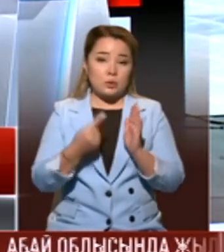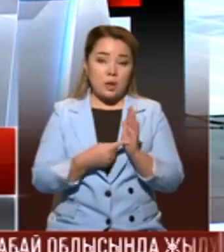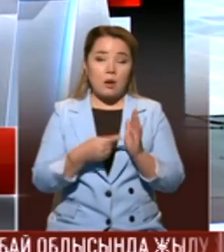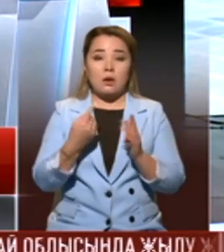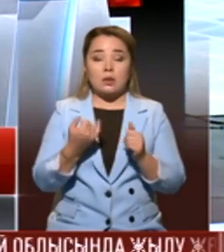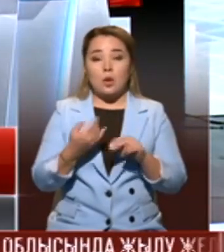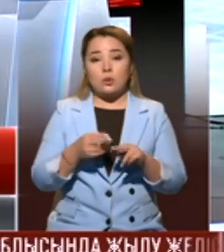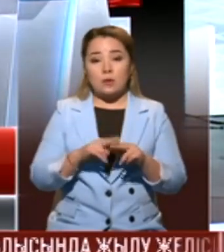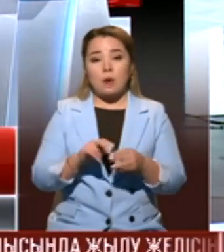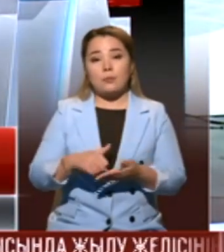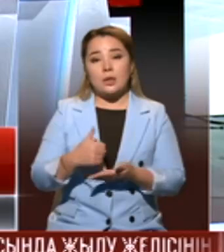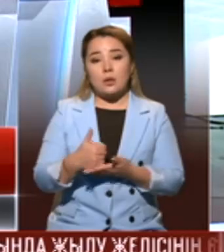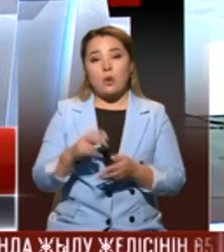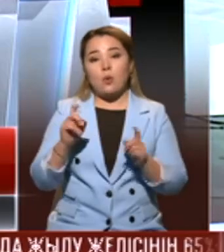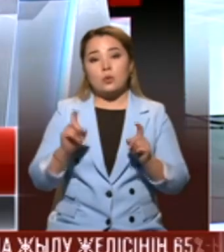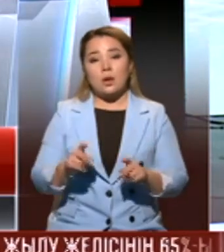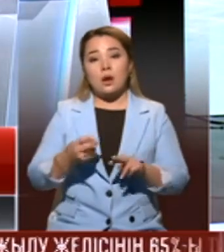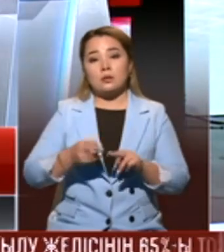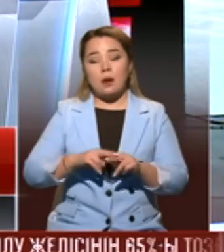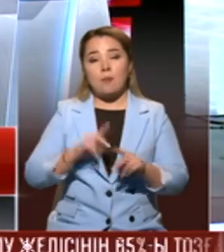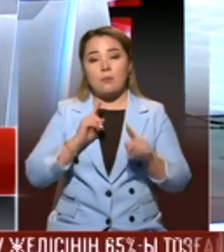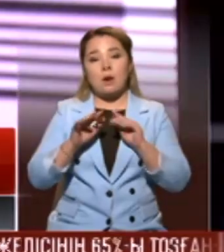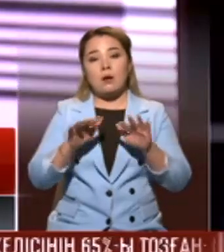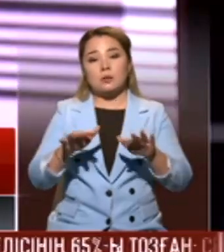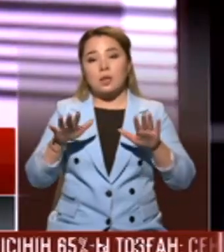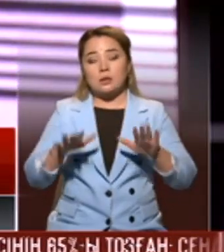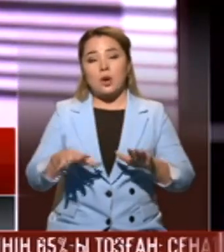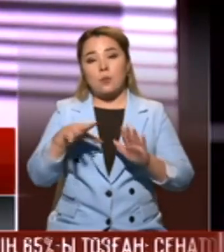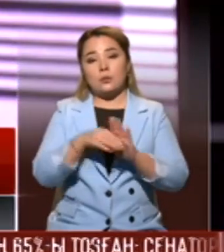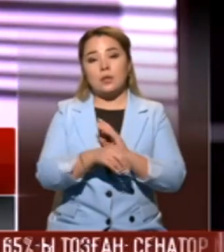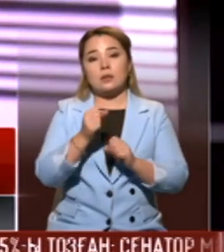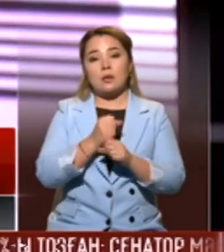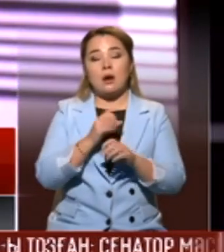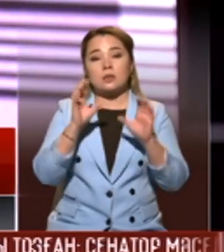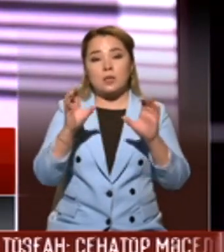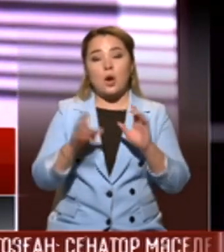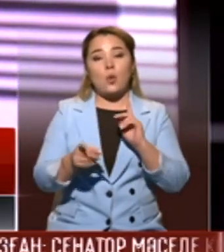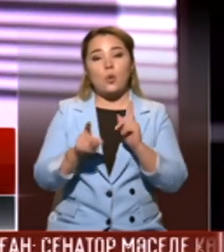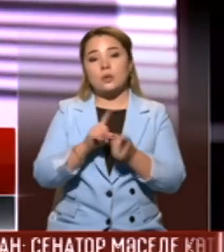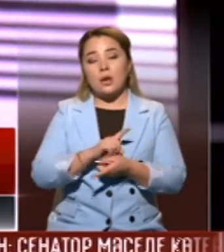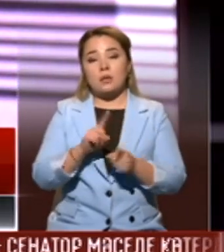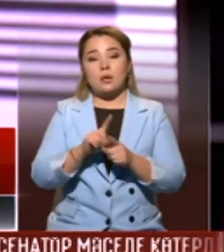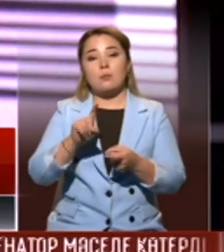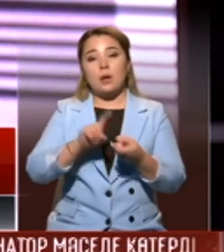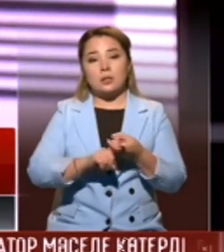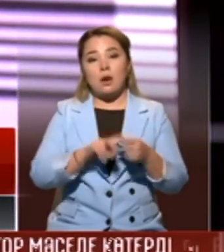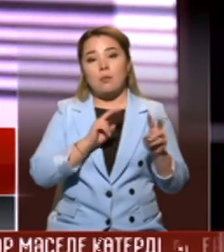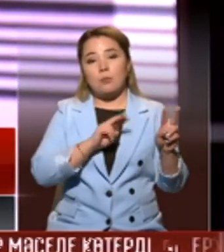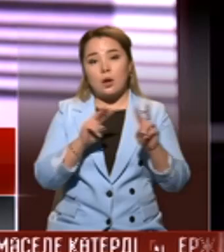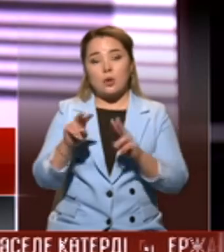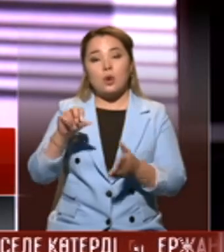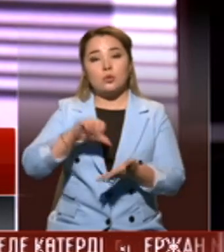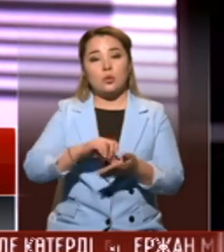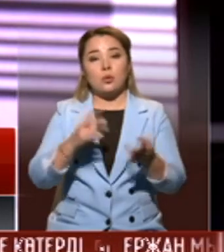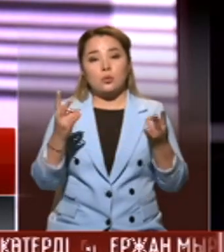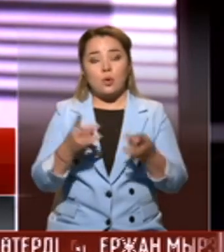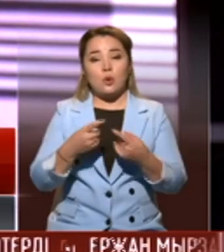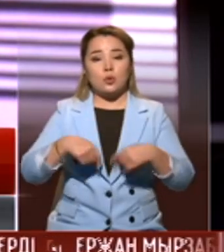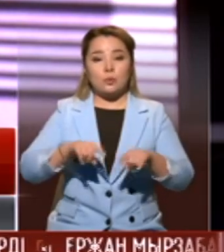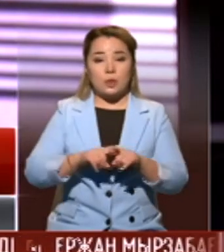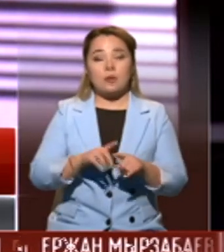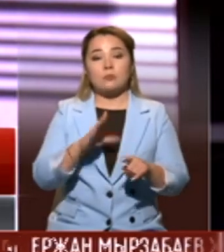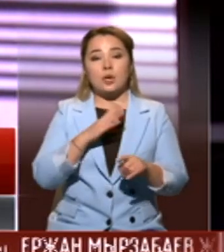дәл билікте отырған партиялардың өздері енгізіп жіберген ол жаңағы заңдағы өзгеріске байланысты. Байқаушы болу үшін